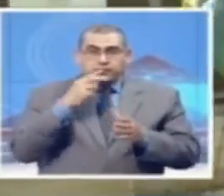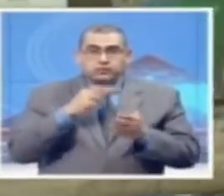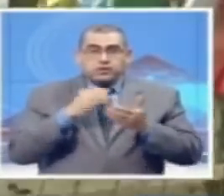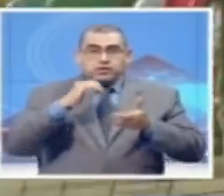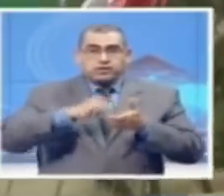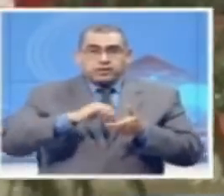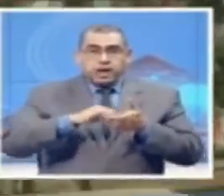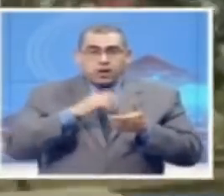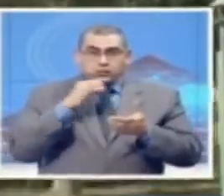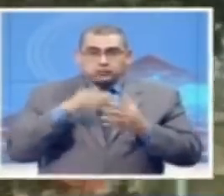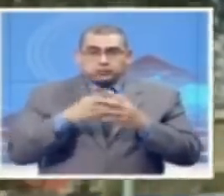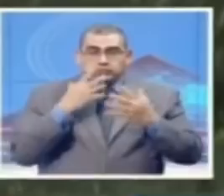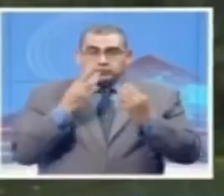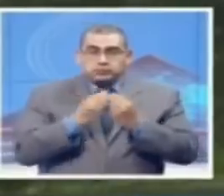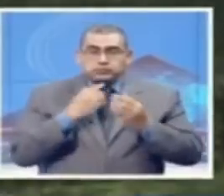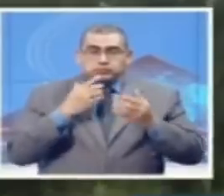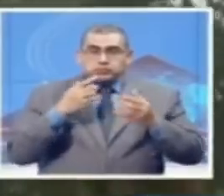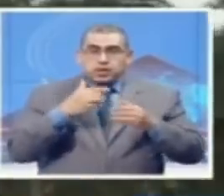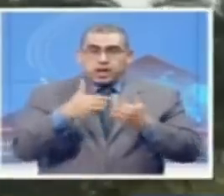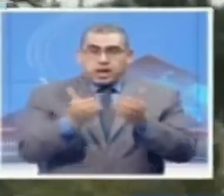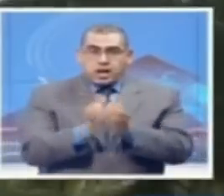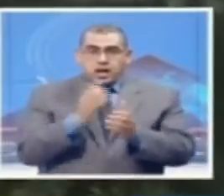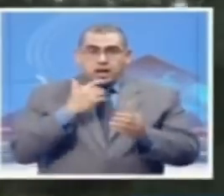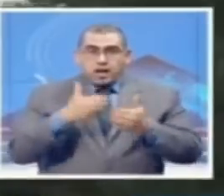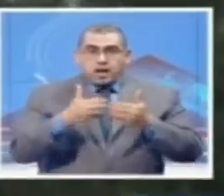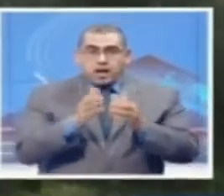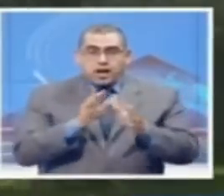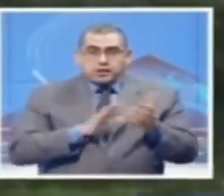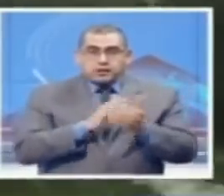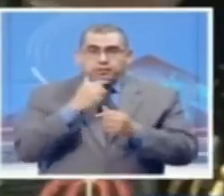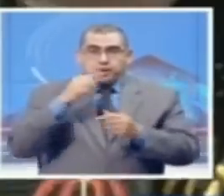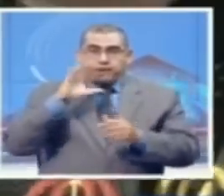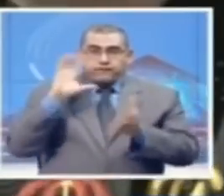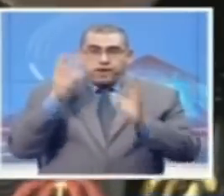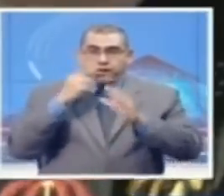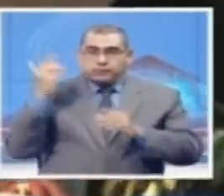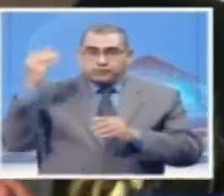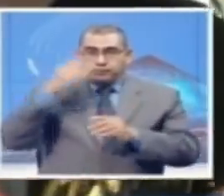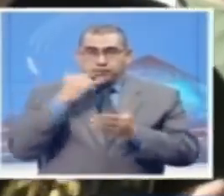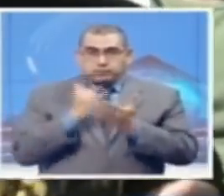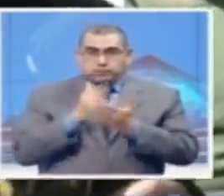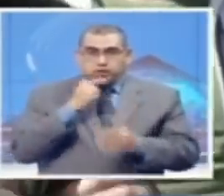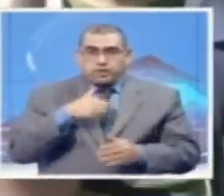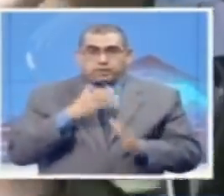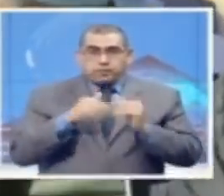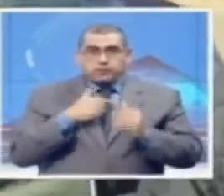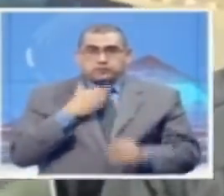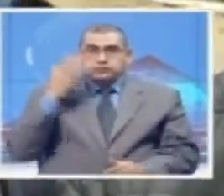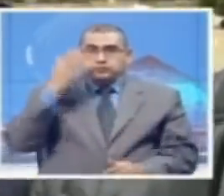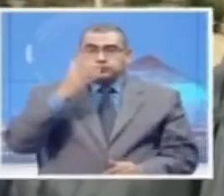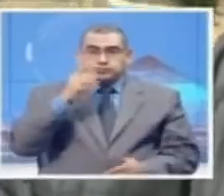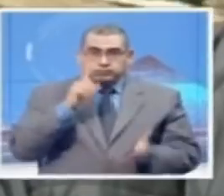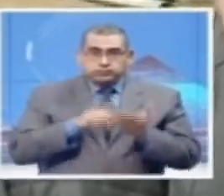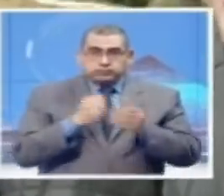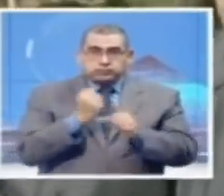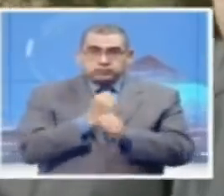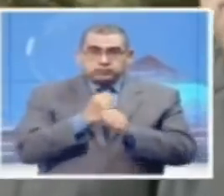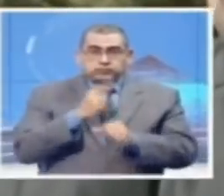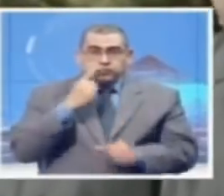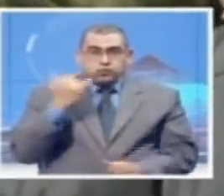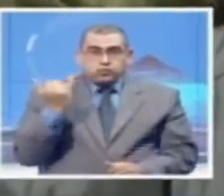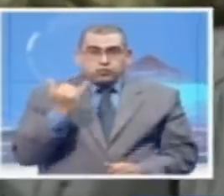والتعاون مع شباب التنسيقية الأحزاب والمصريين بالخارج. وإحنا أهلنا في الواحات هم جزء أساسي من نسيج هذا البلد